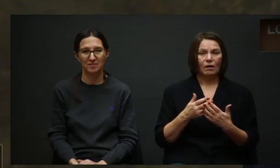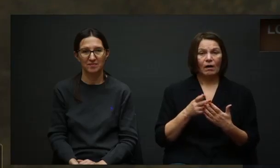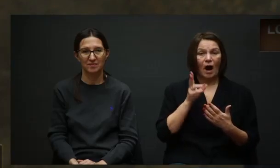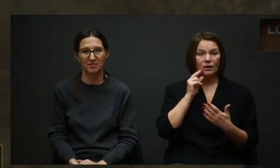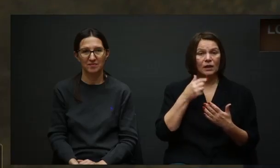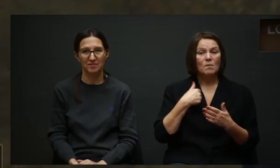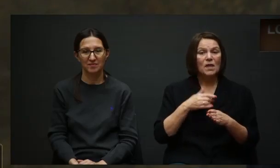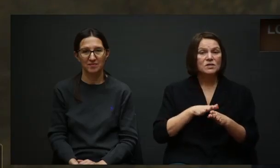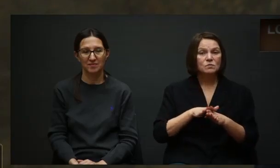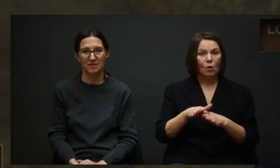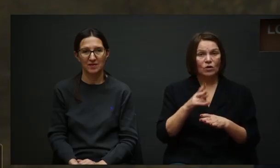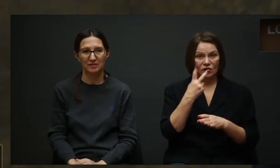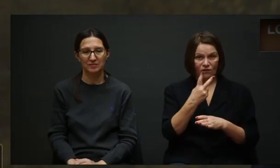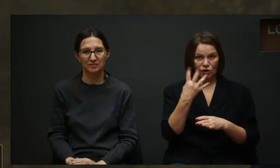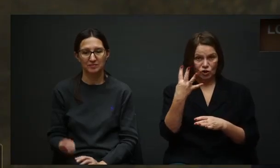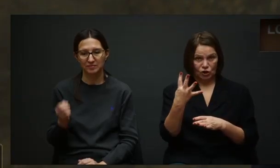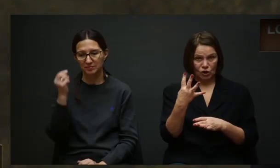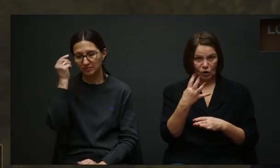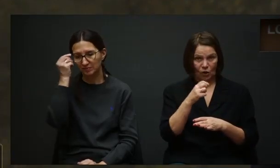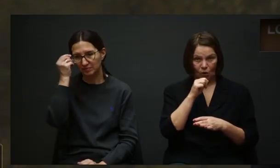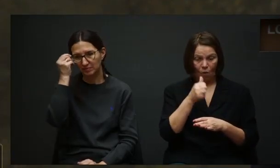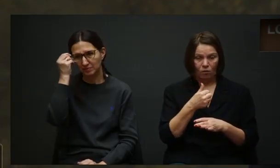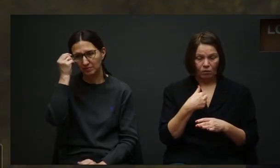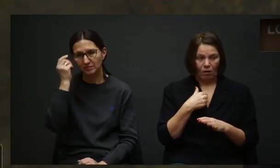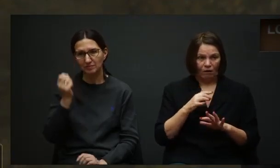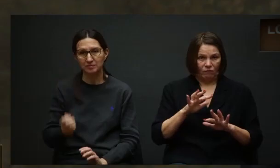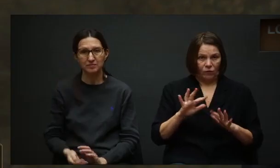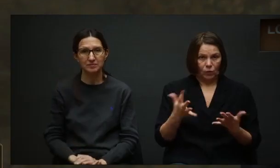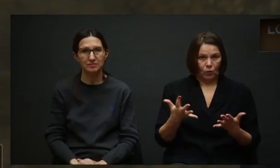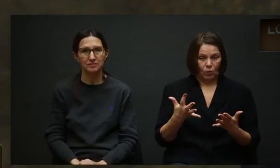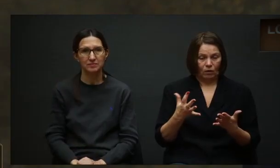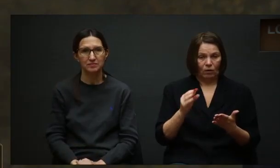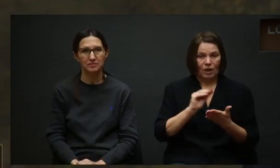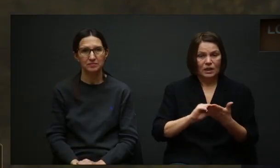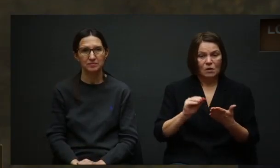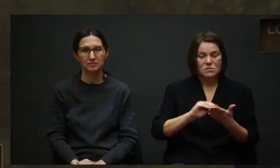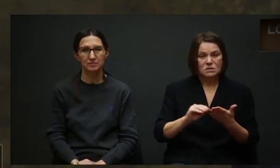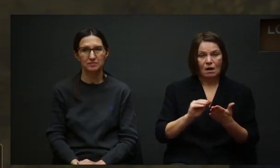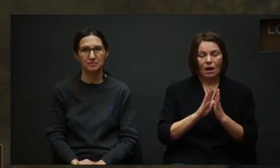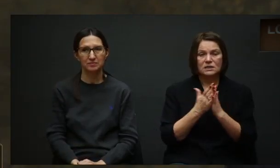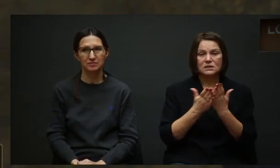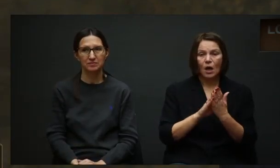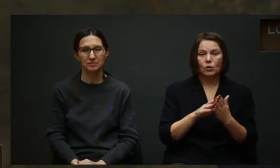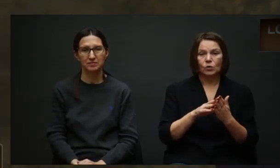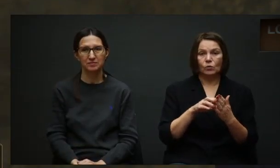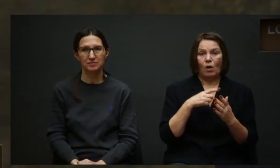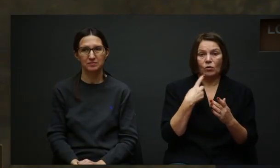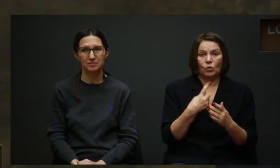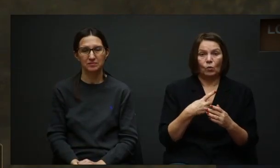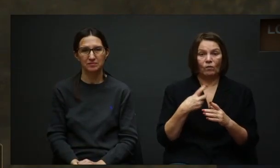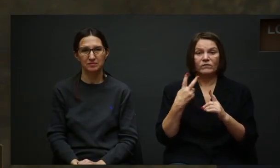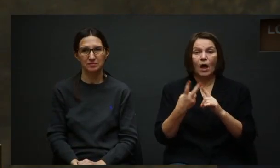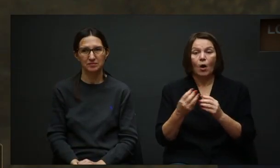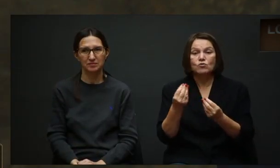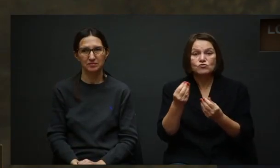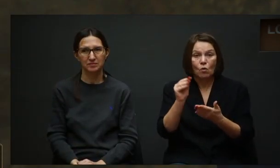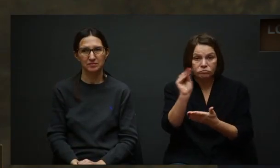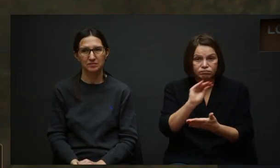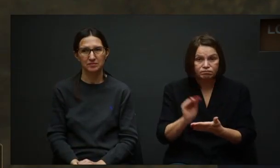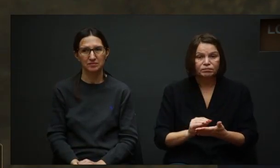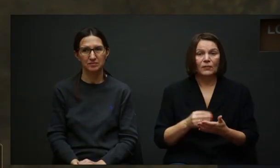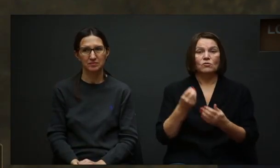когда мне исполнилось 24 года, я вдруг написал одну статью, потом другую, потом третью,